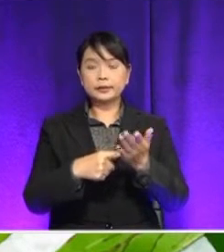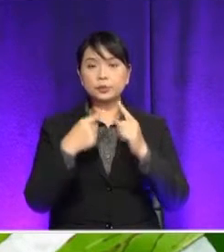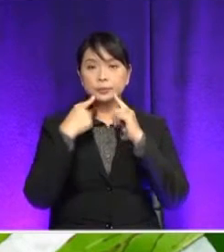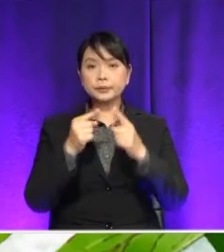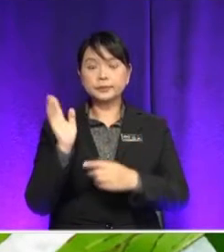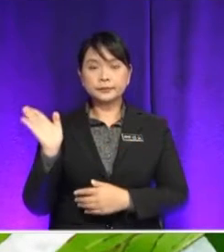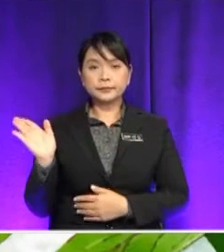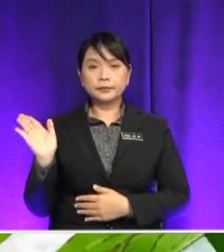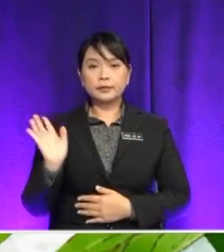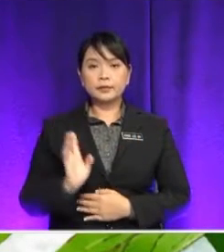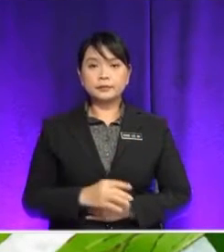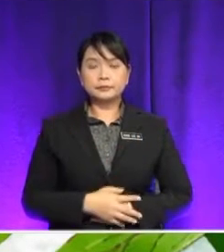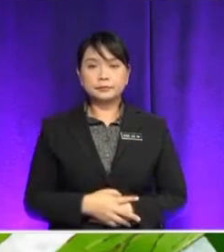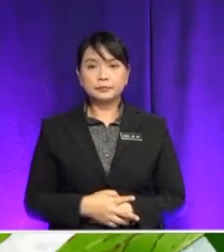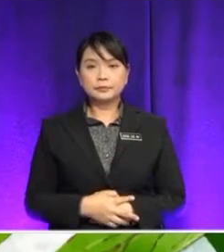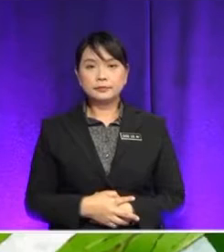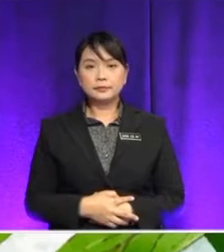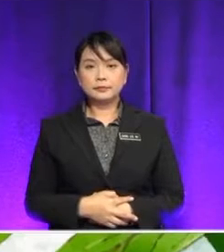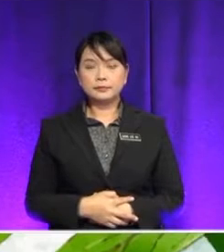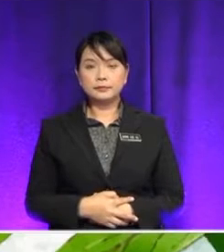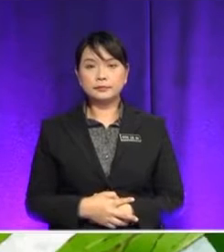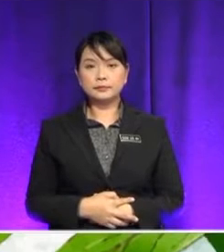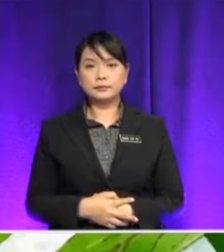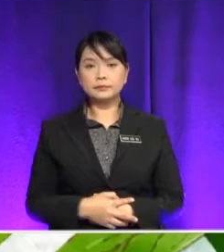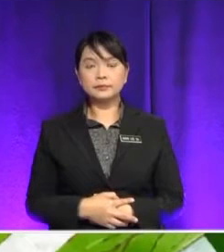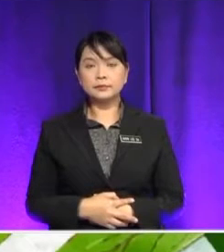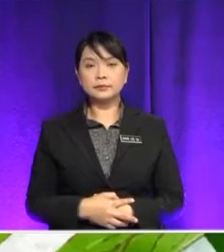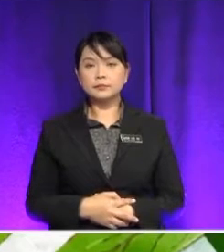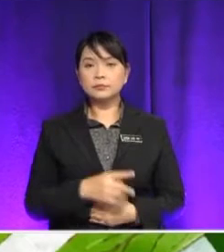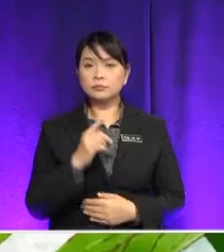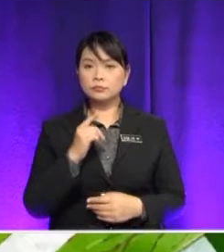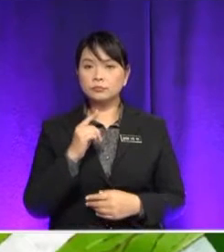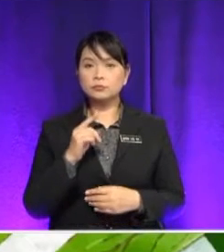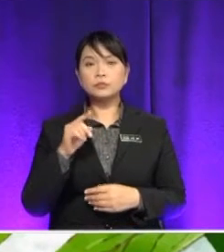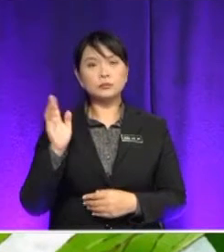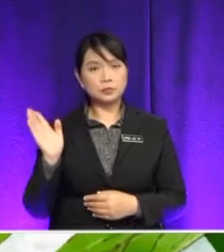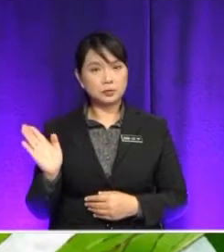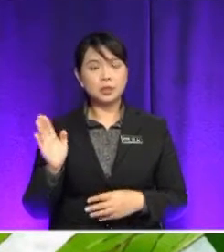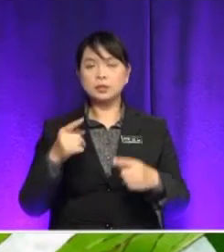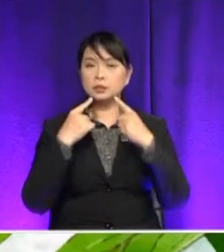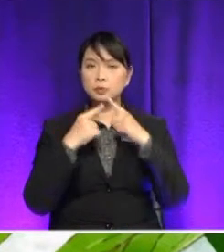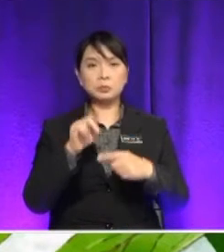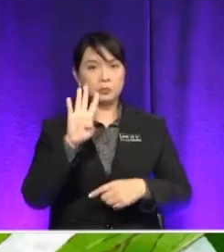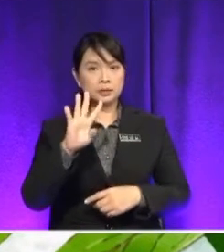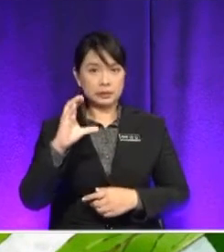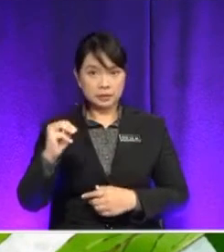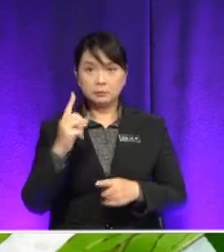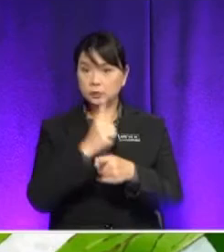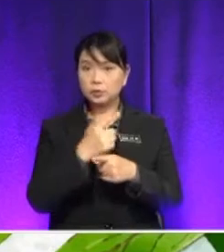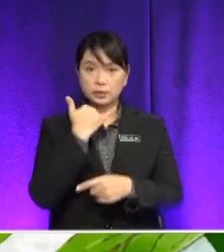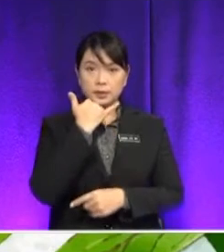eh BCD biasanya pasien mungkin diem pasien baru coba kita tengok